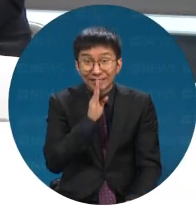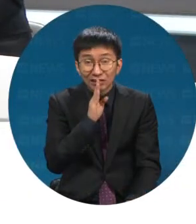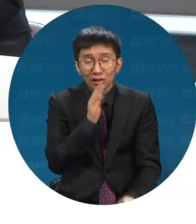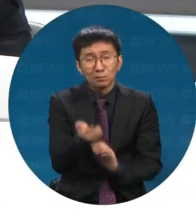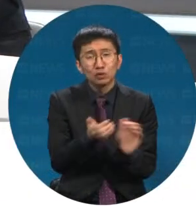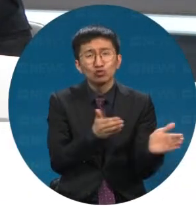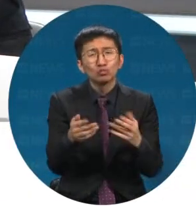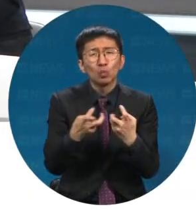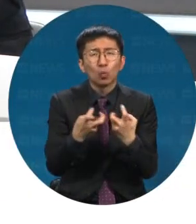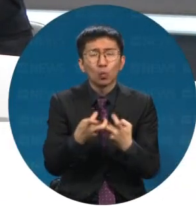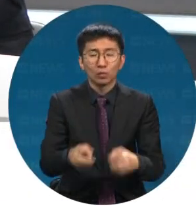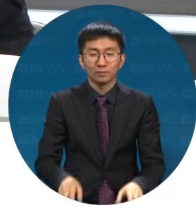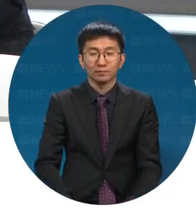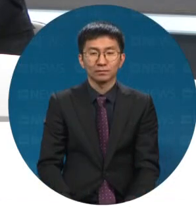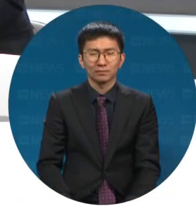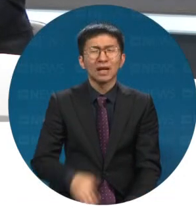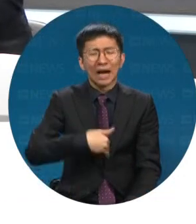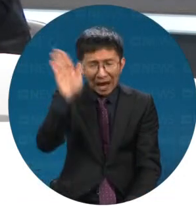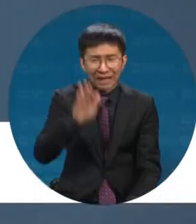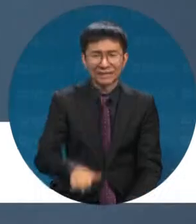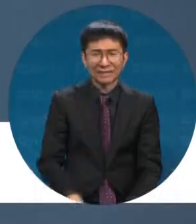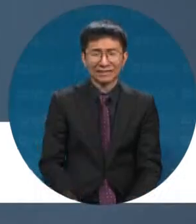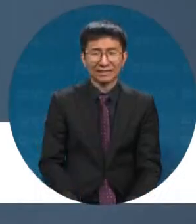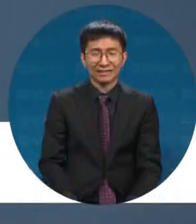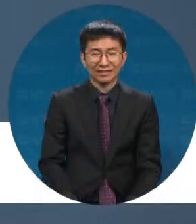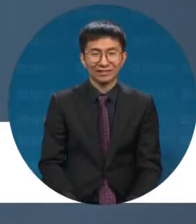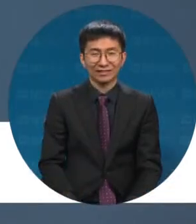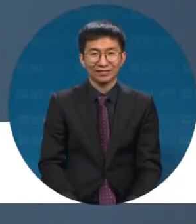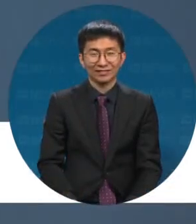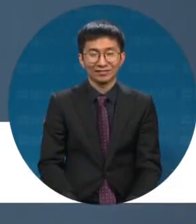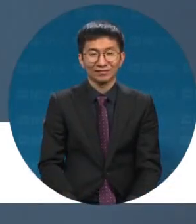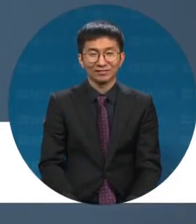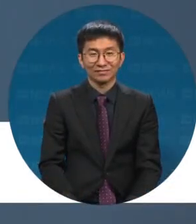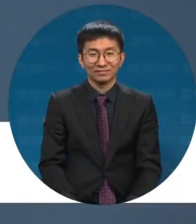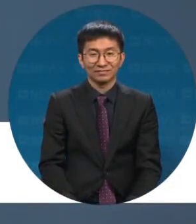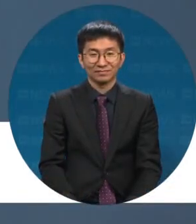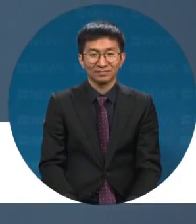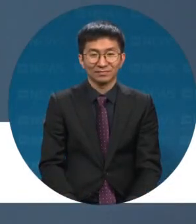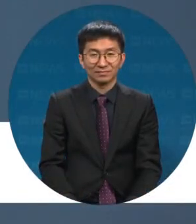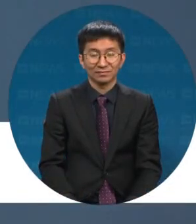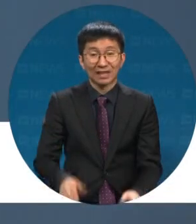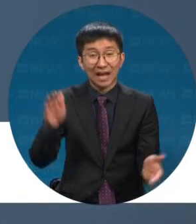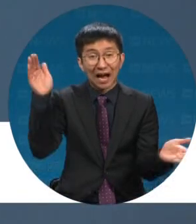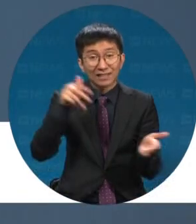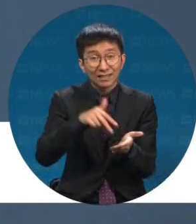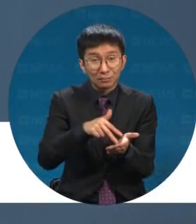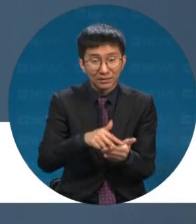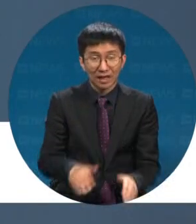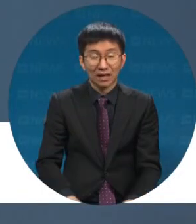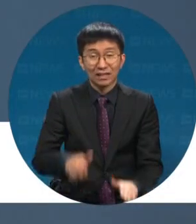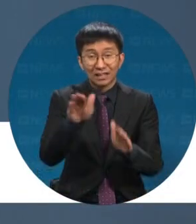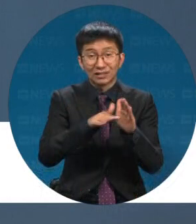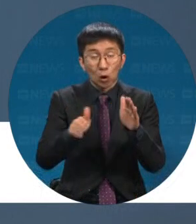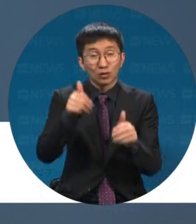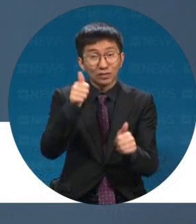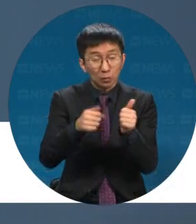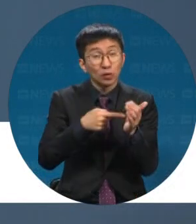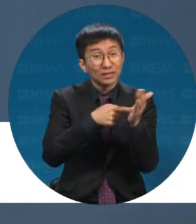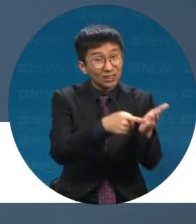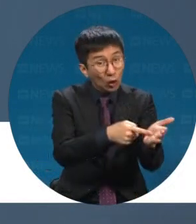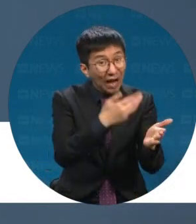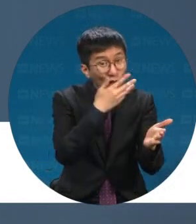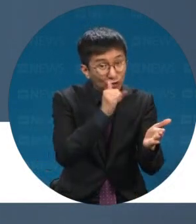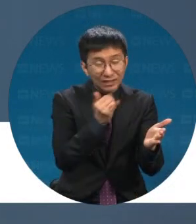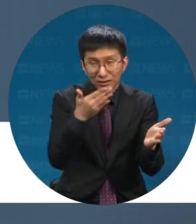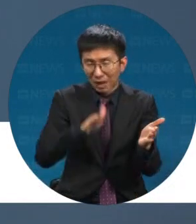대비하는 것이 좋을까요? 가야죠. 그래서 어쨌든 모든 학생들이 정시에서 지원할 수 있는 것보다